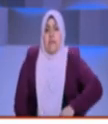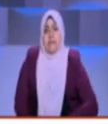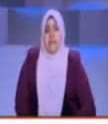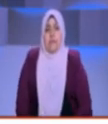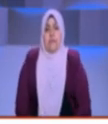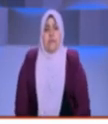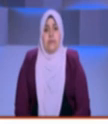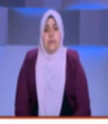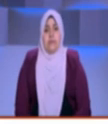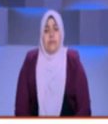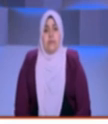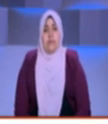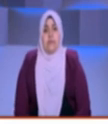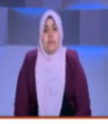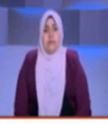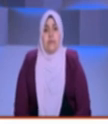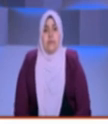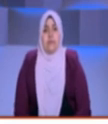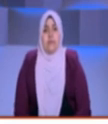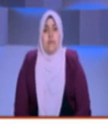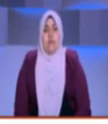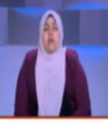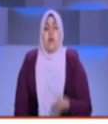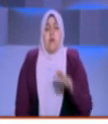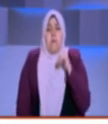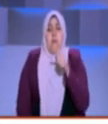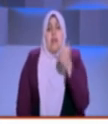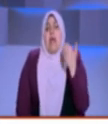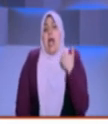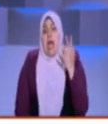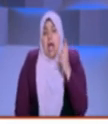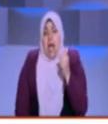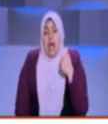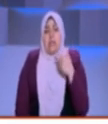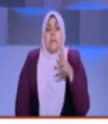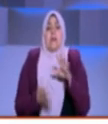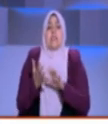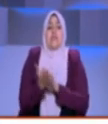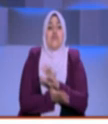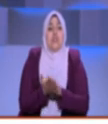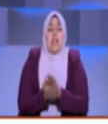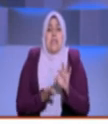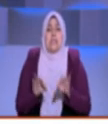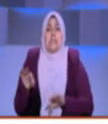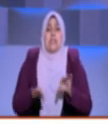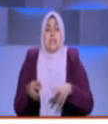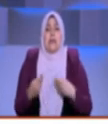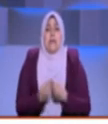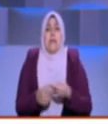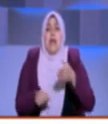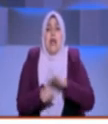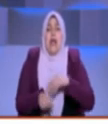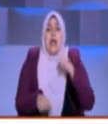تكون غير حقيقية، ولكن الخلاف السياسي أصبح الآن على